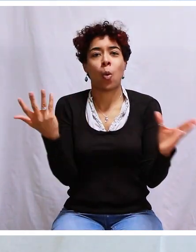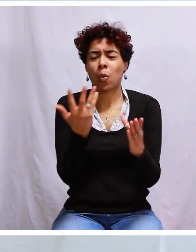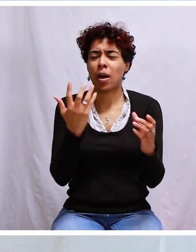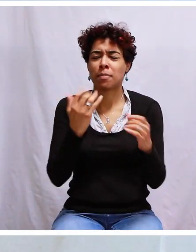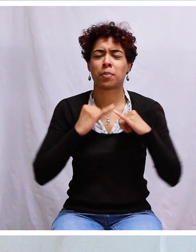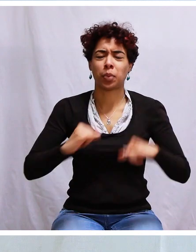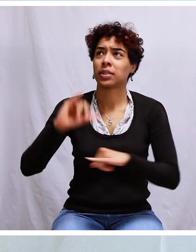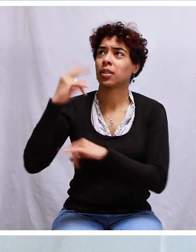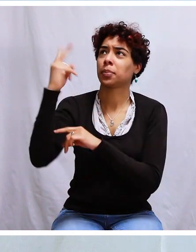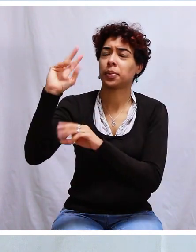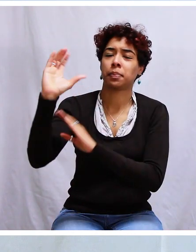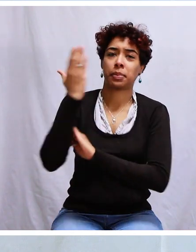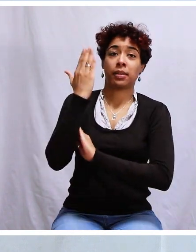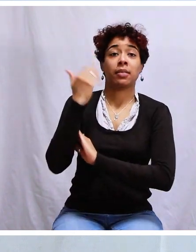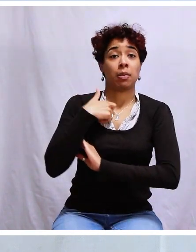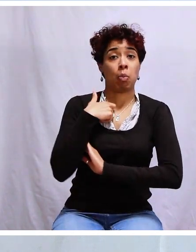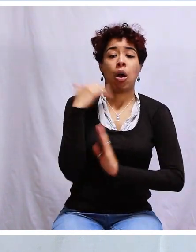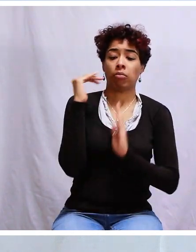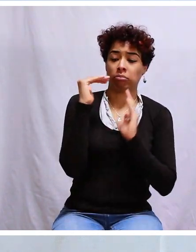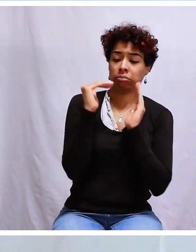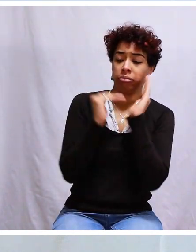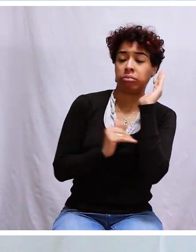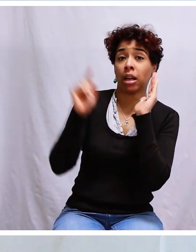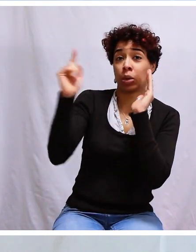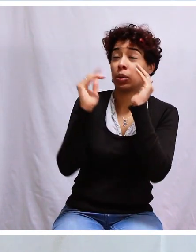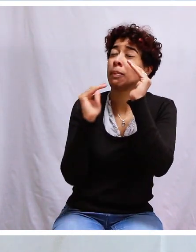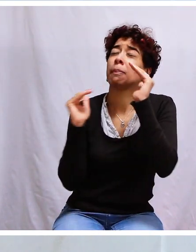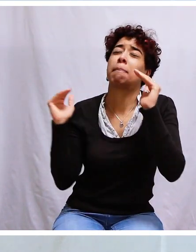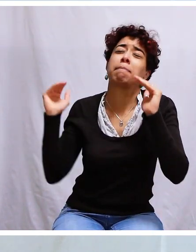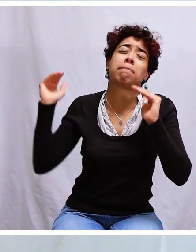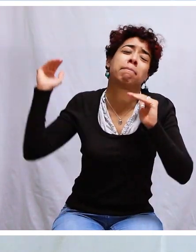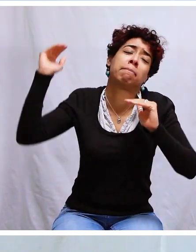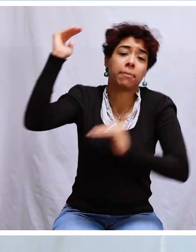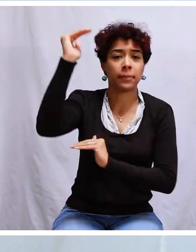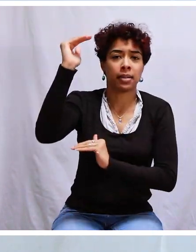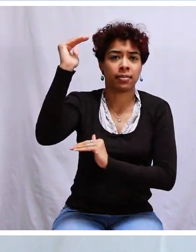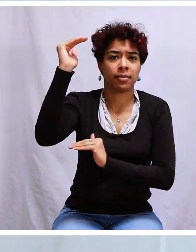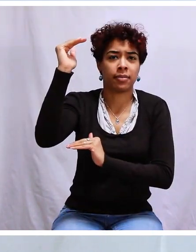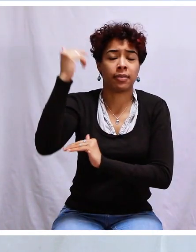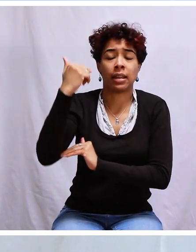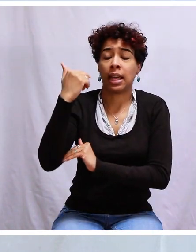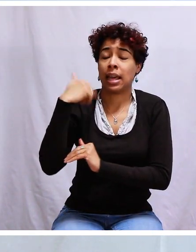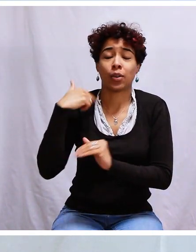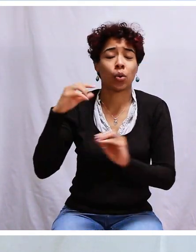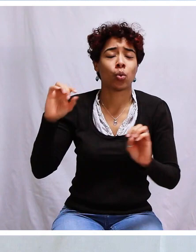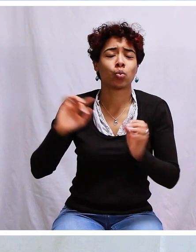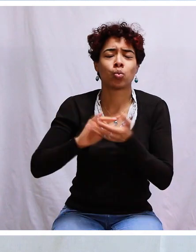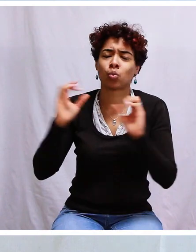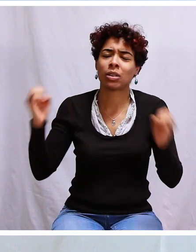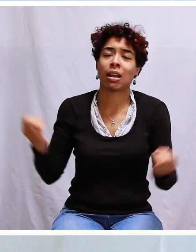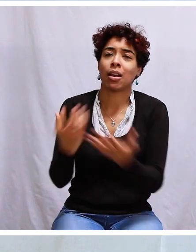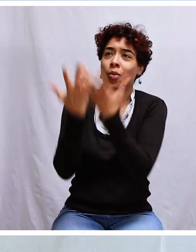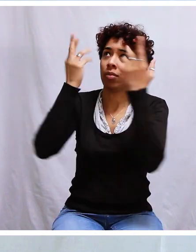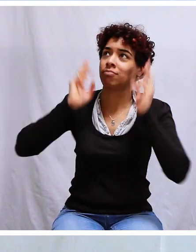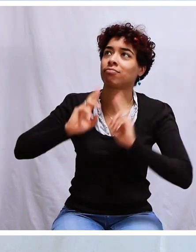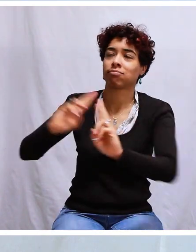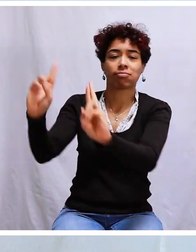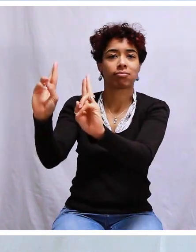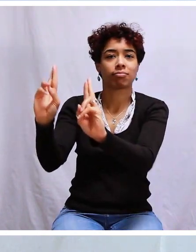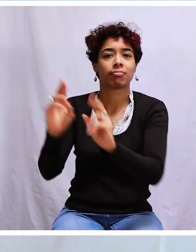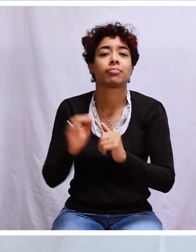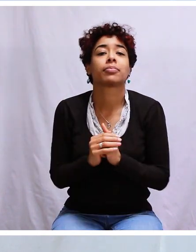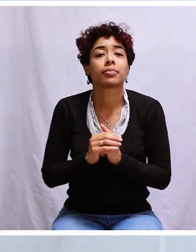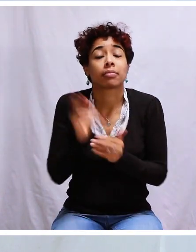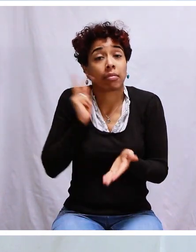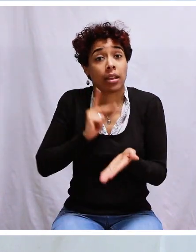Que moi encore, je diminue et que c'est lui qui va croître dans ma situation et que toute la gloire va lui en revenir.